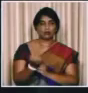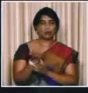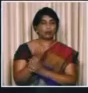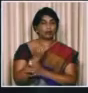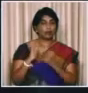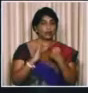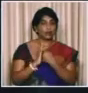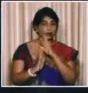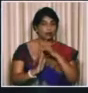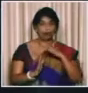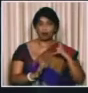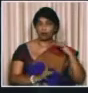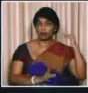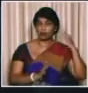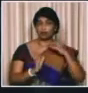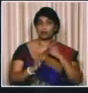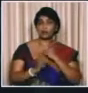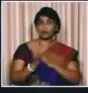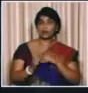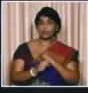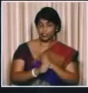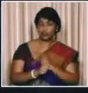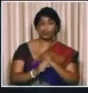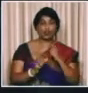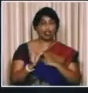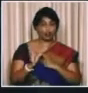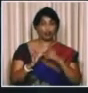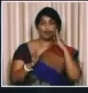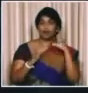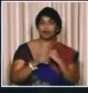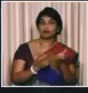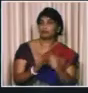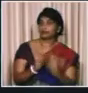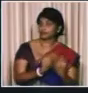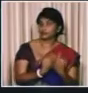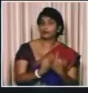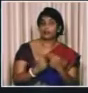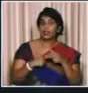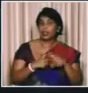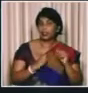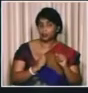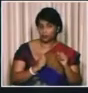නැගිනිර හිටපු ආඥාපති මේජර් ජෙනරාල් අරුණ ජයසේකරත් ඔහුගේ බිරිඳත් පරීක්ෂාවට භාජනය කරා හේතුව